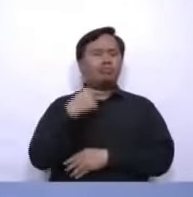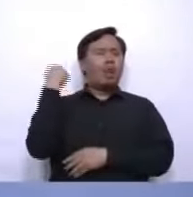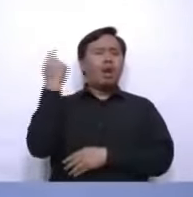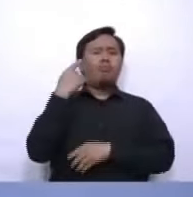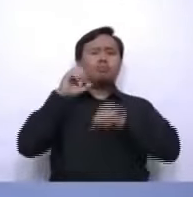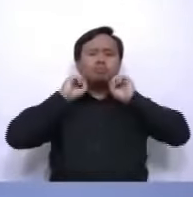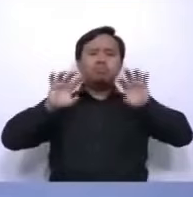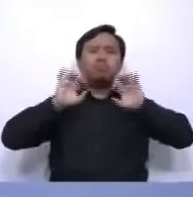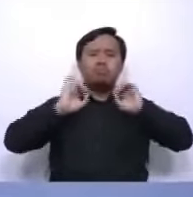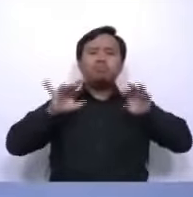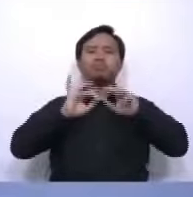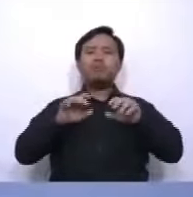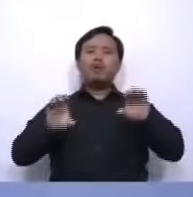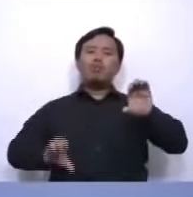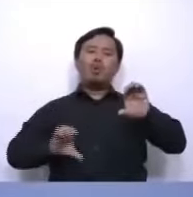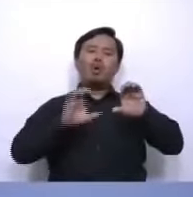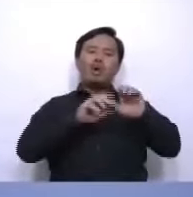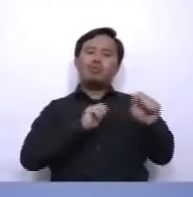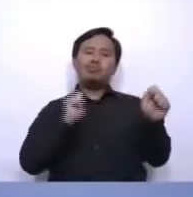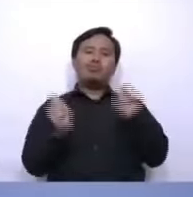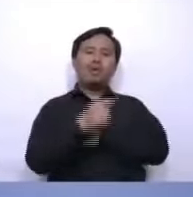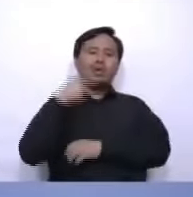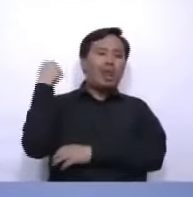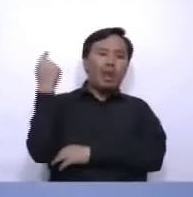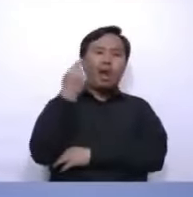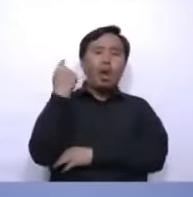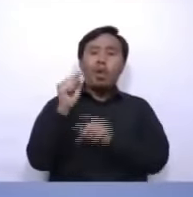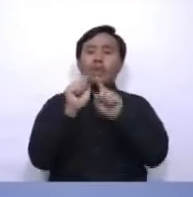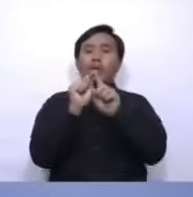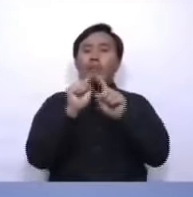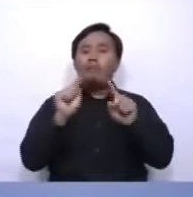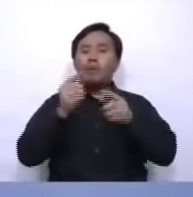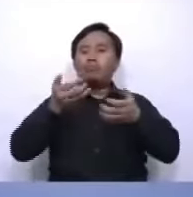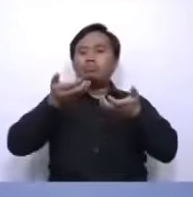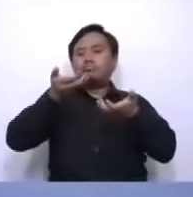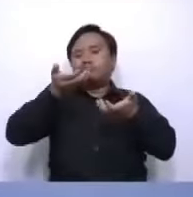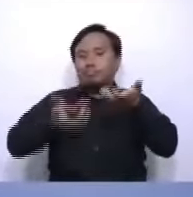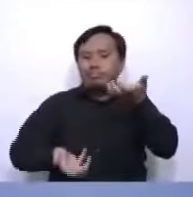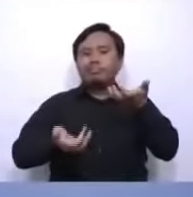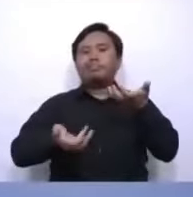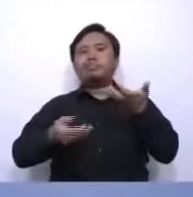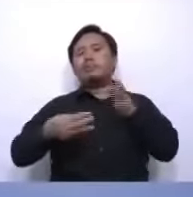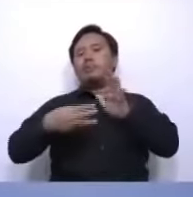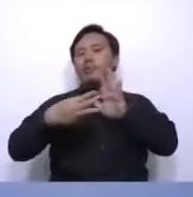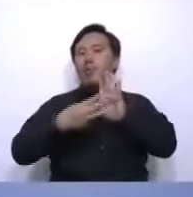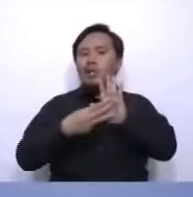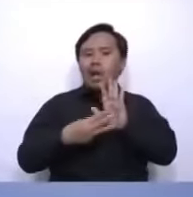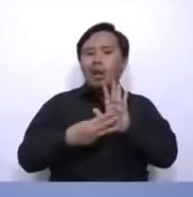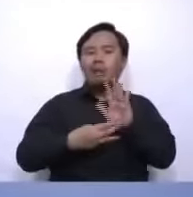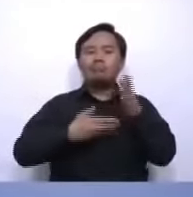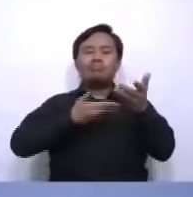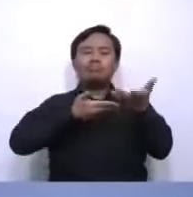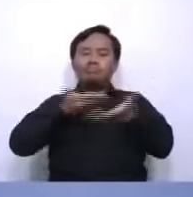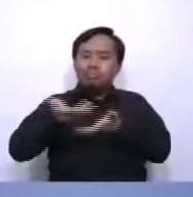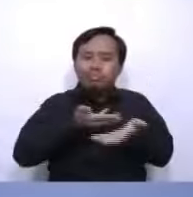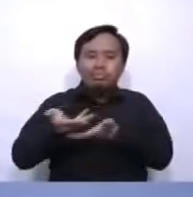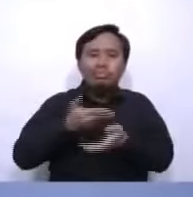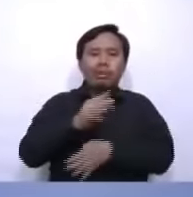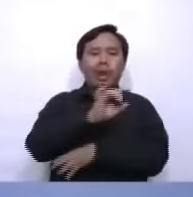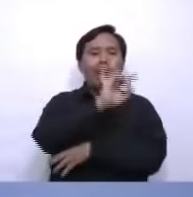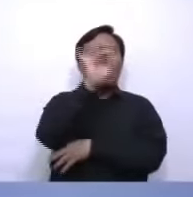menggembar-gemborkan reformasi birokrasi. Tetapi ketimpangan, tetapi persoalan, pelayanan, dan